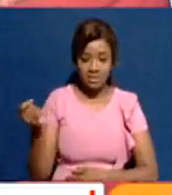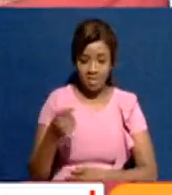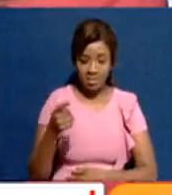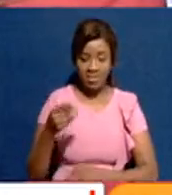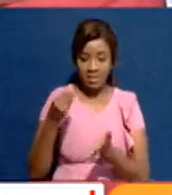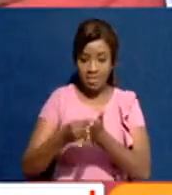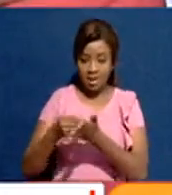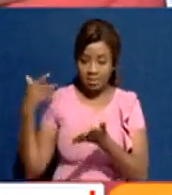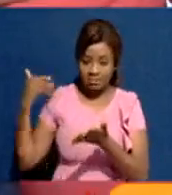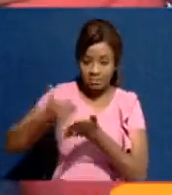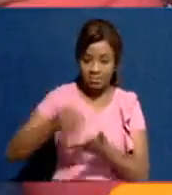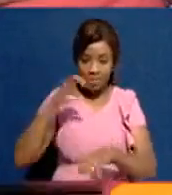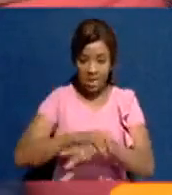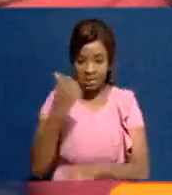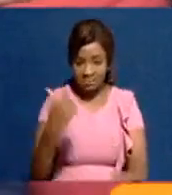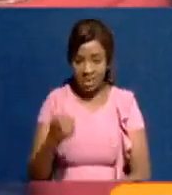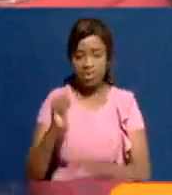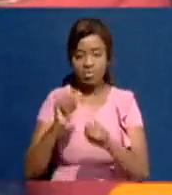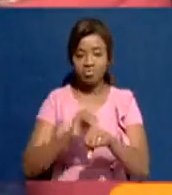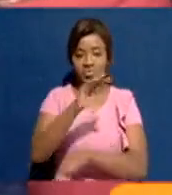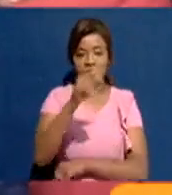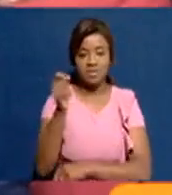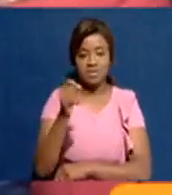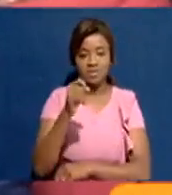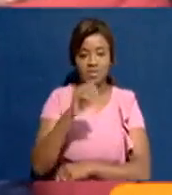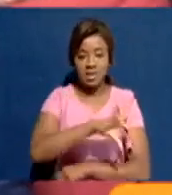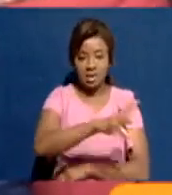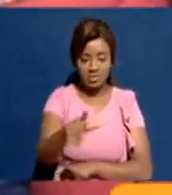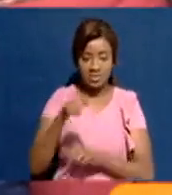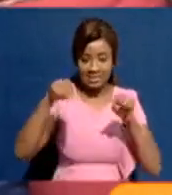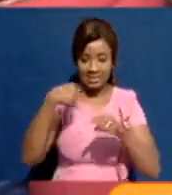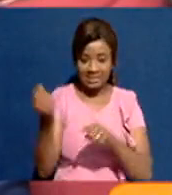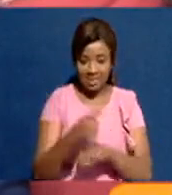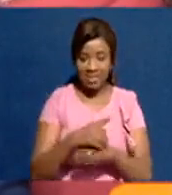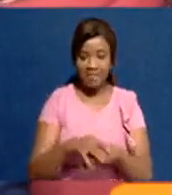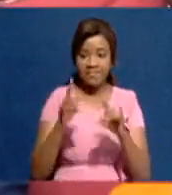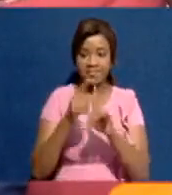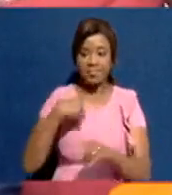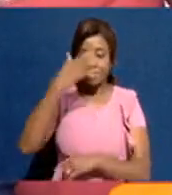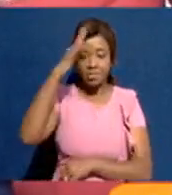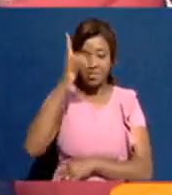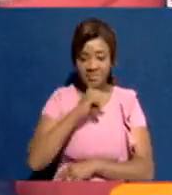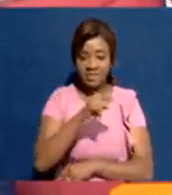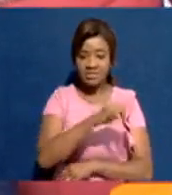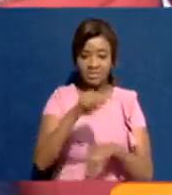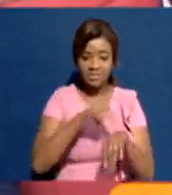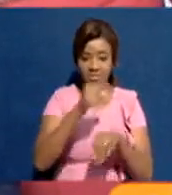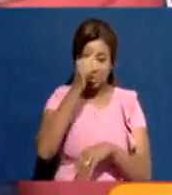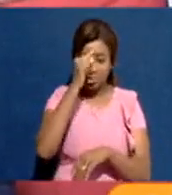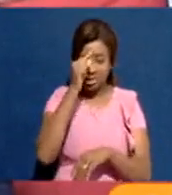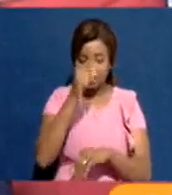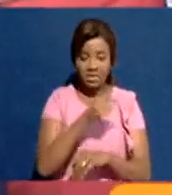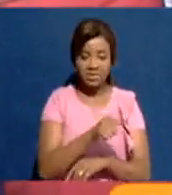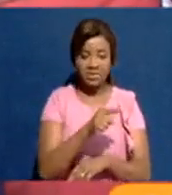counties within this month. We were aware the national government has been able to get a facility recently and